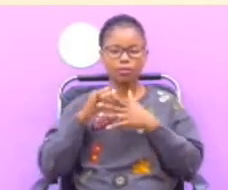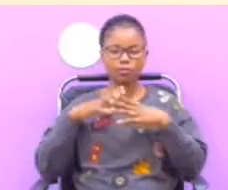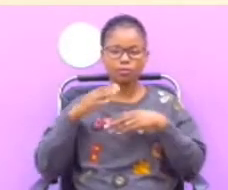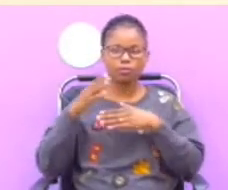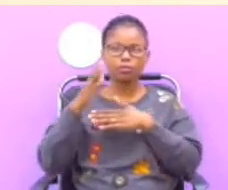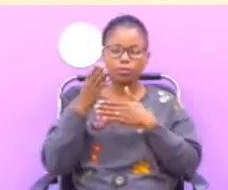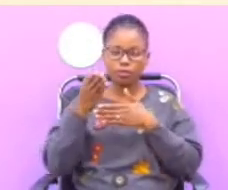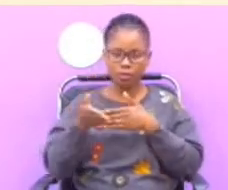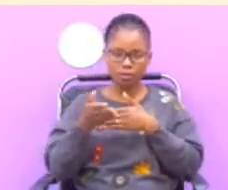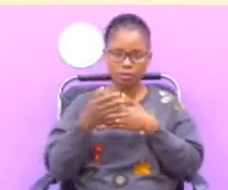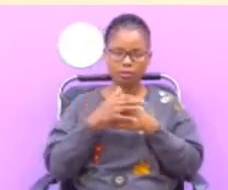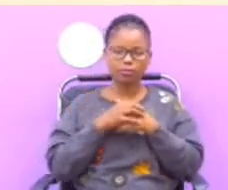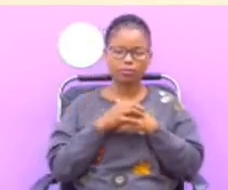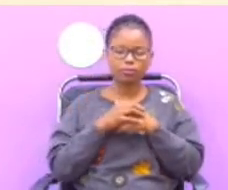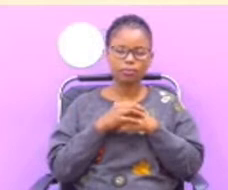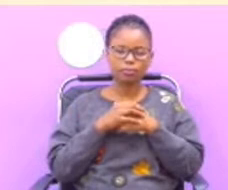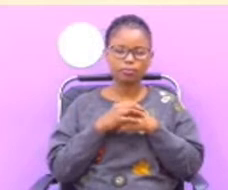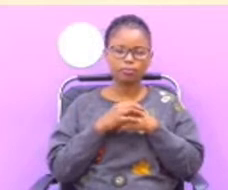asifiwe sana.